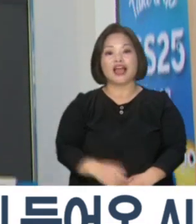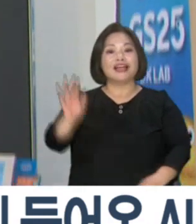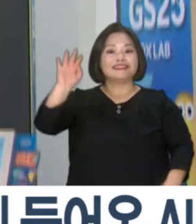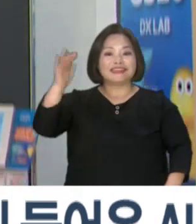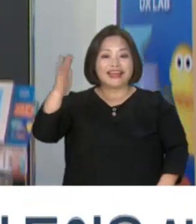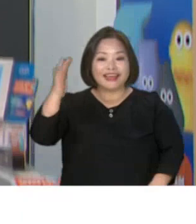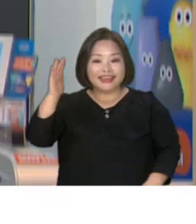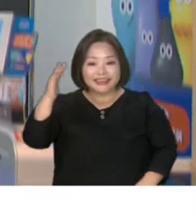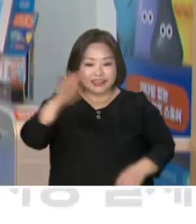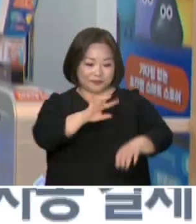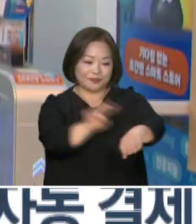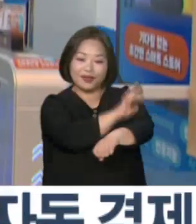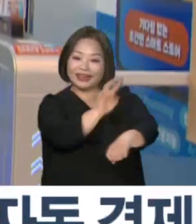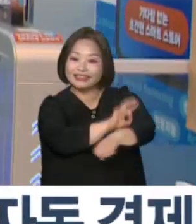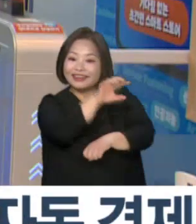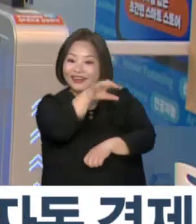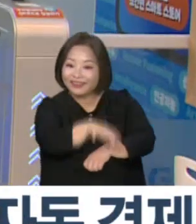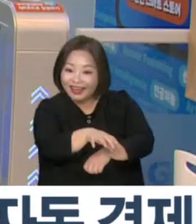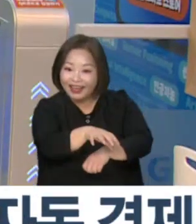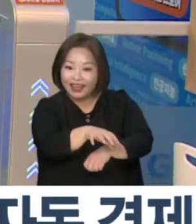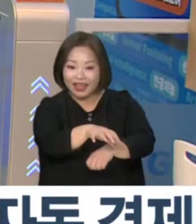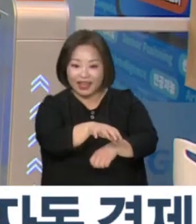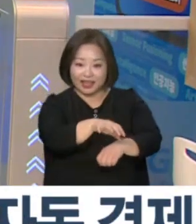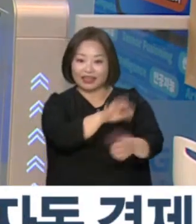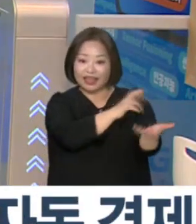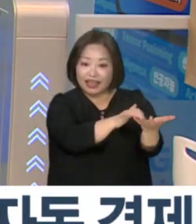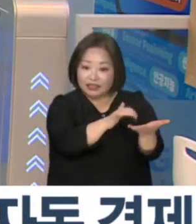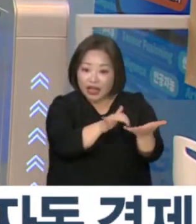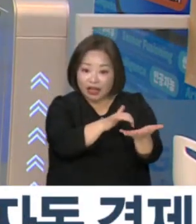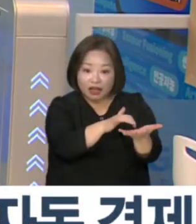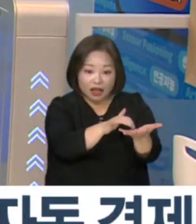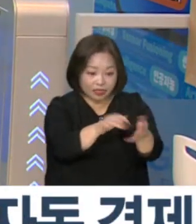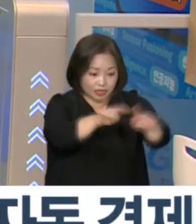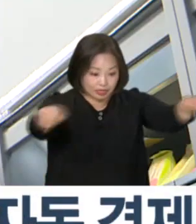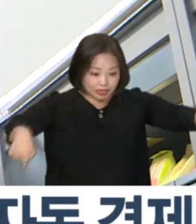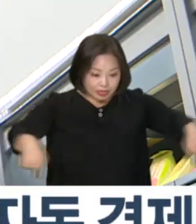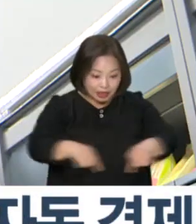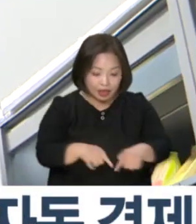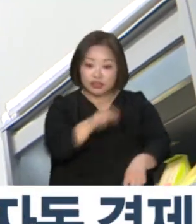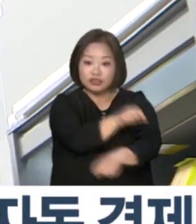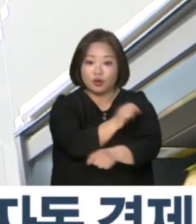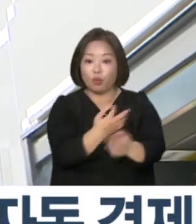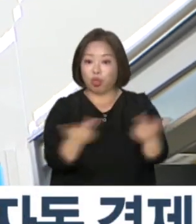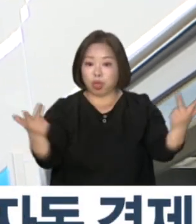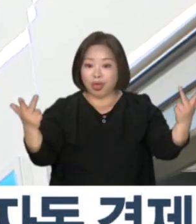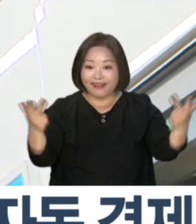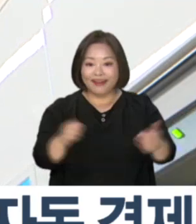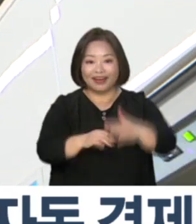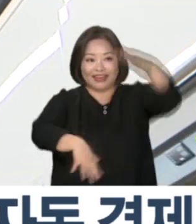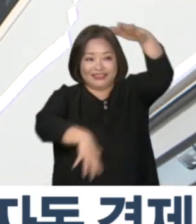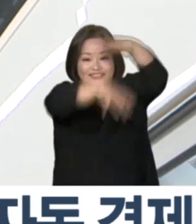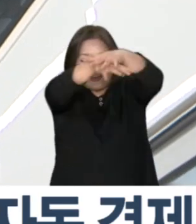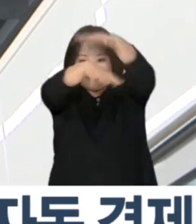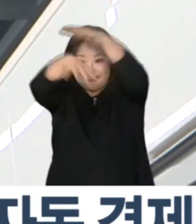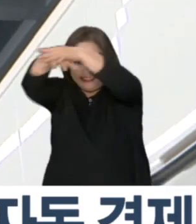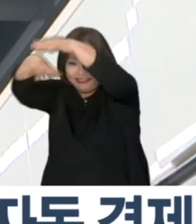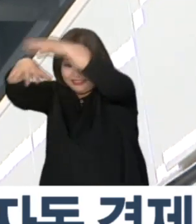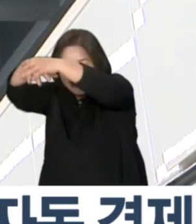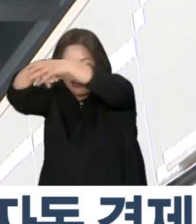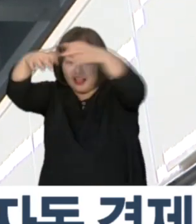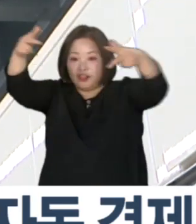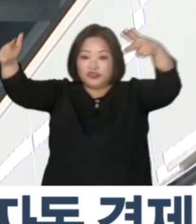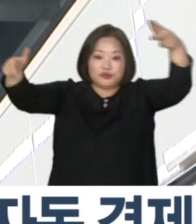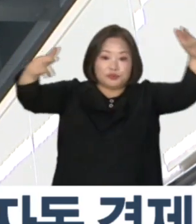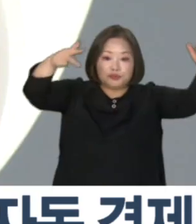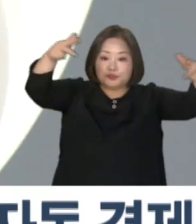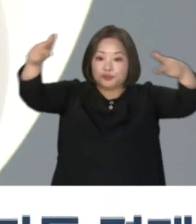최근 문을 연 한 편의점. 계산대도 직원도 보이지 않습니다. 대신 천장에 달린 60여 대의 카메라가